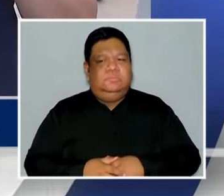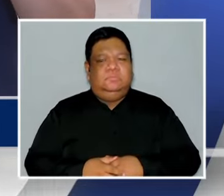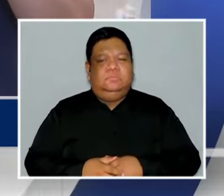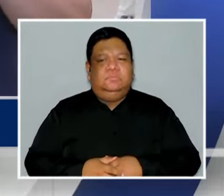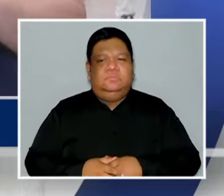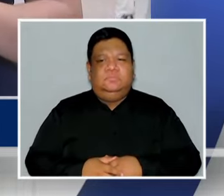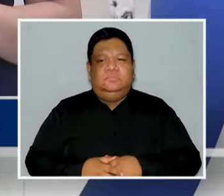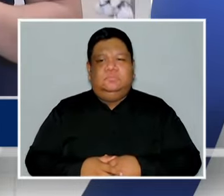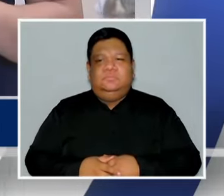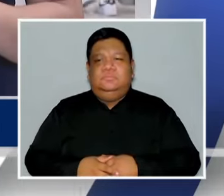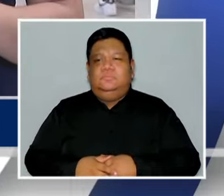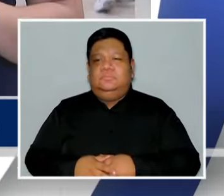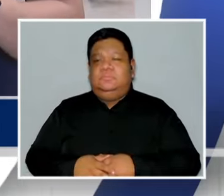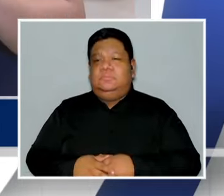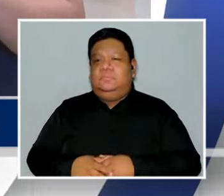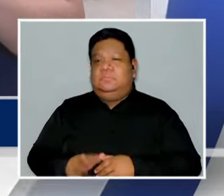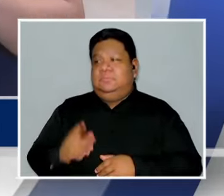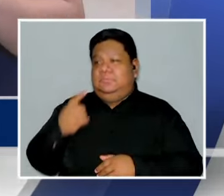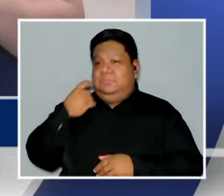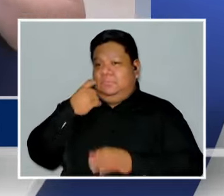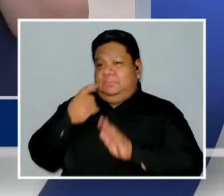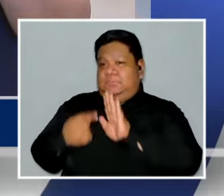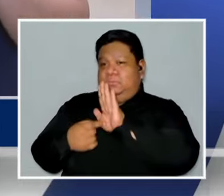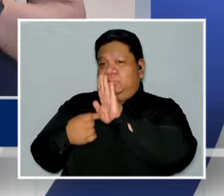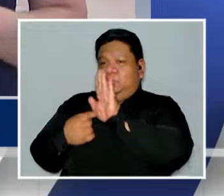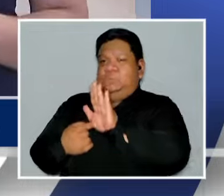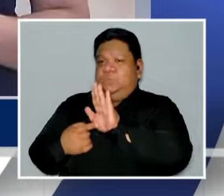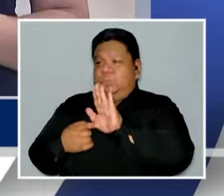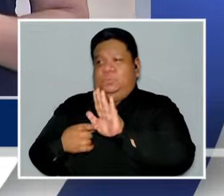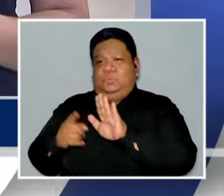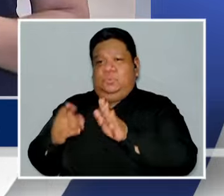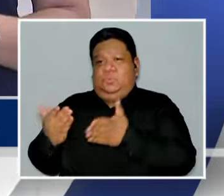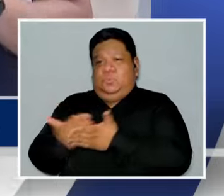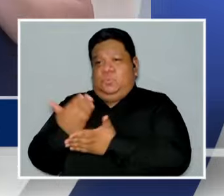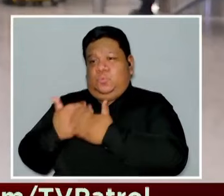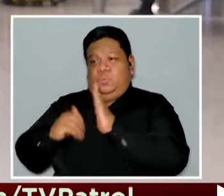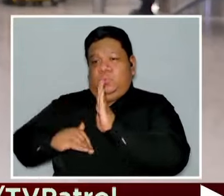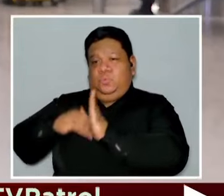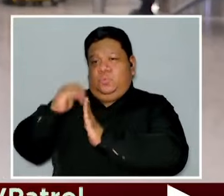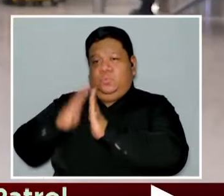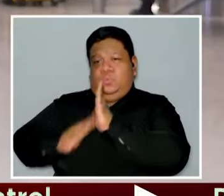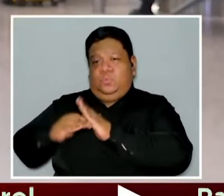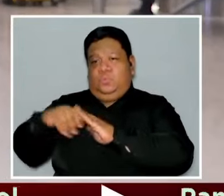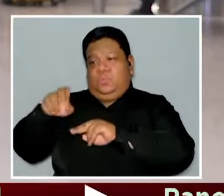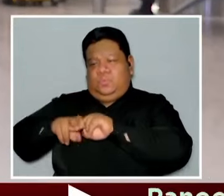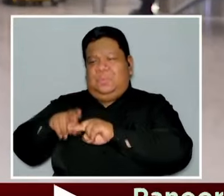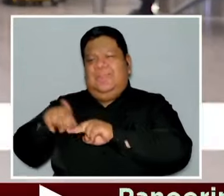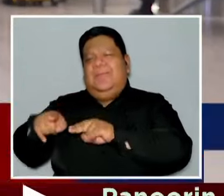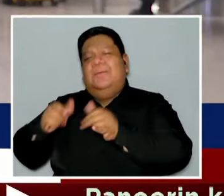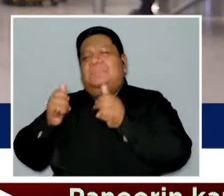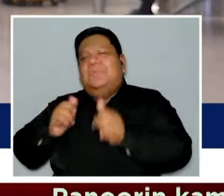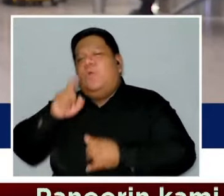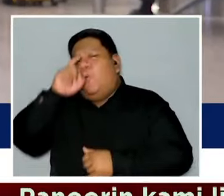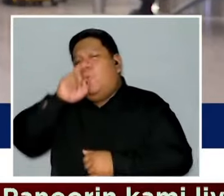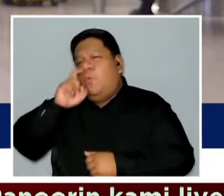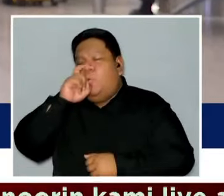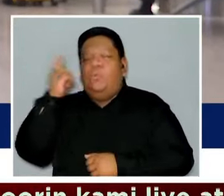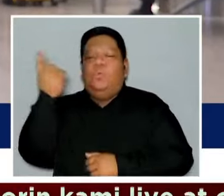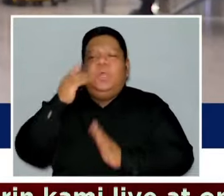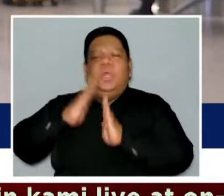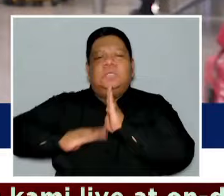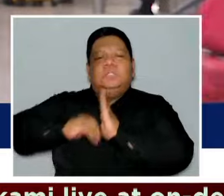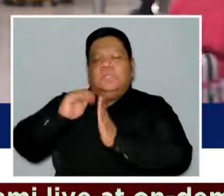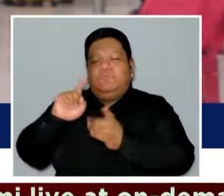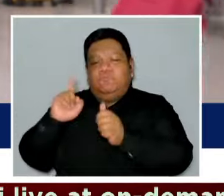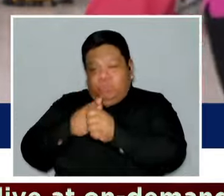Yung kung ang pinapakita kabayan ay yung mga bagong pinturang upuan, lumang upuan yan na pininturahan lamang or nilinis muna